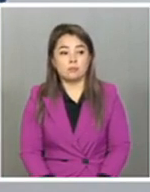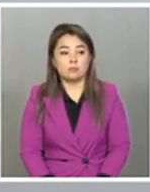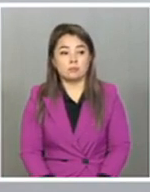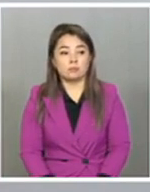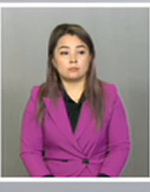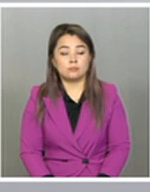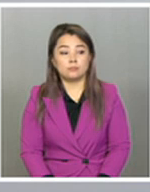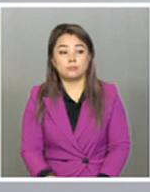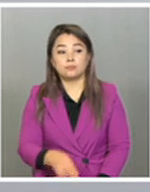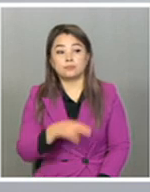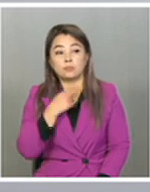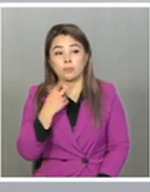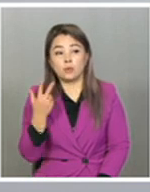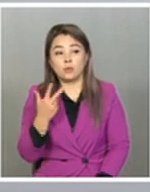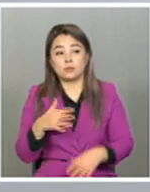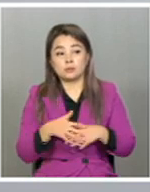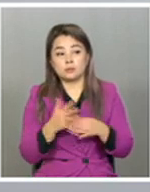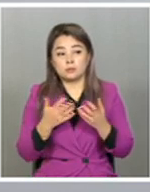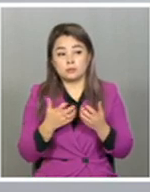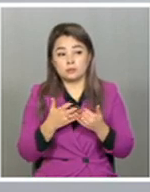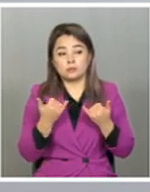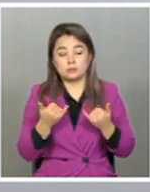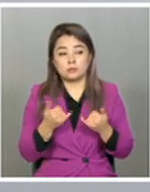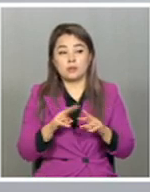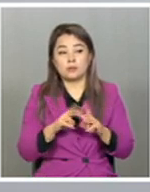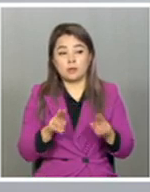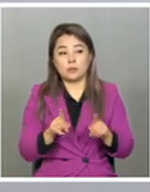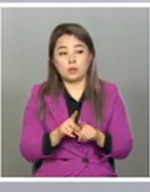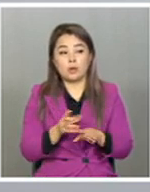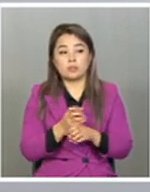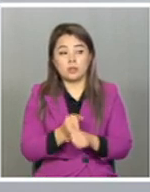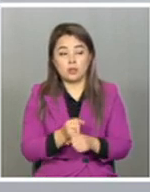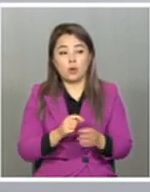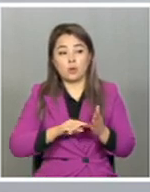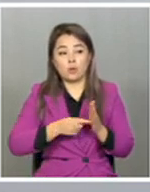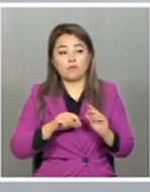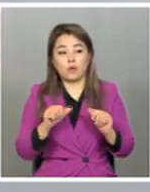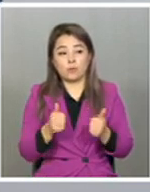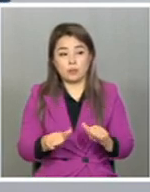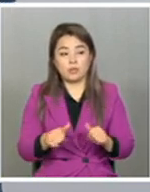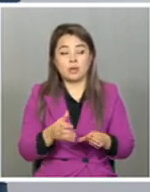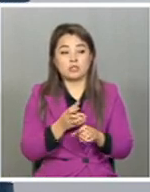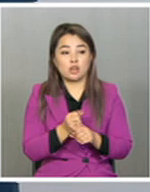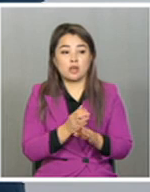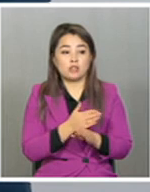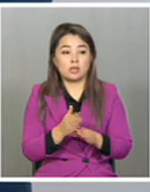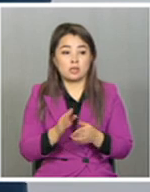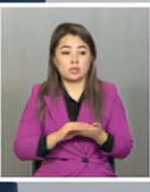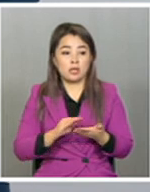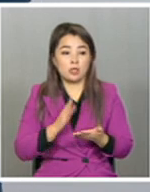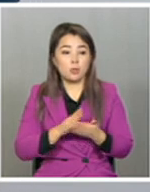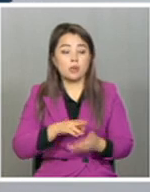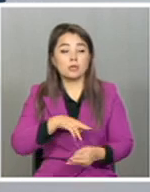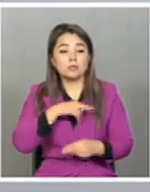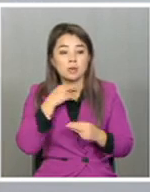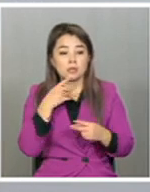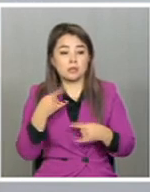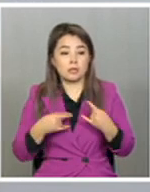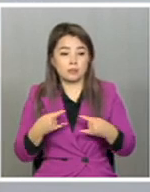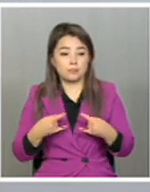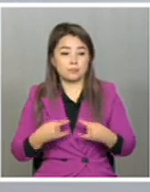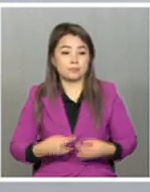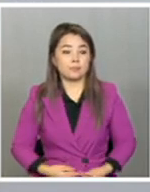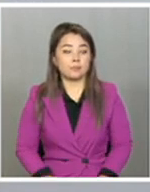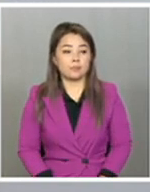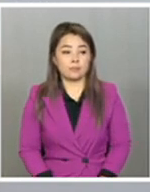Үшінші өрнек, тағы да қысқаша көбейту формуласымен біз жіктеп аламыз. Сонда синус